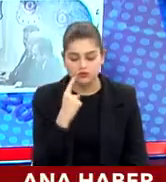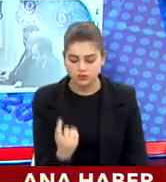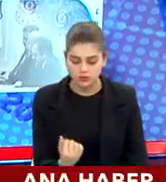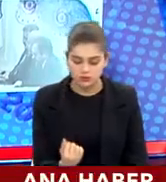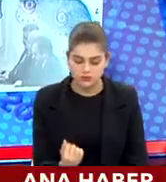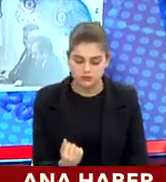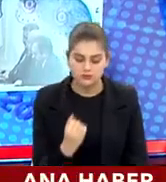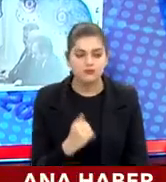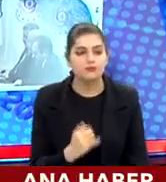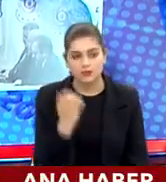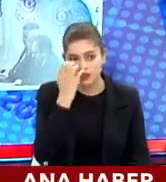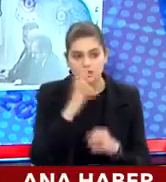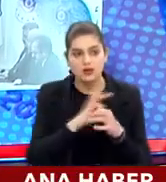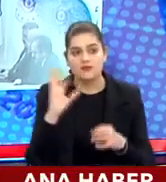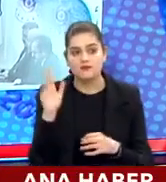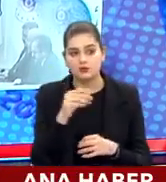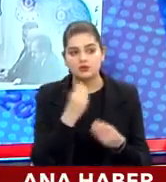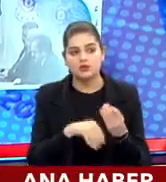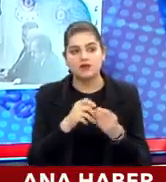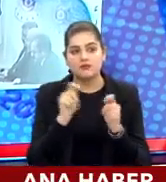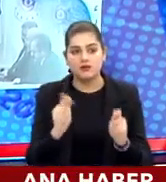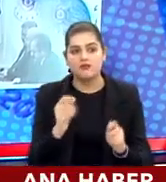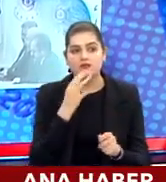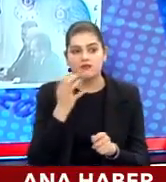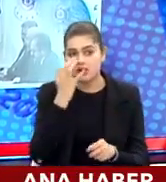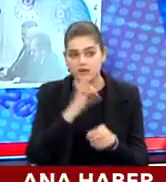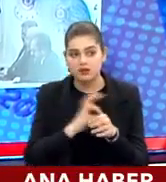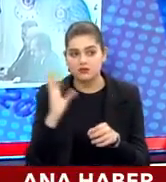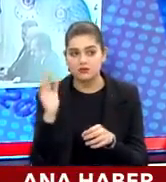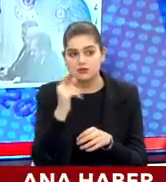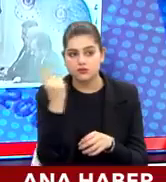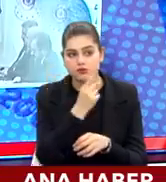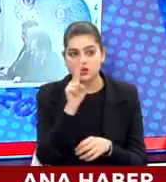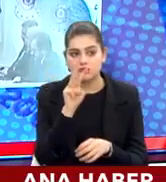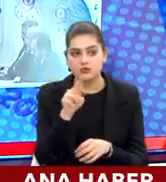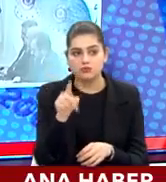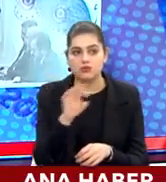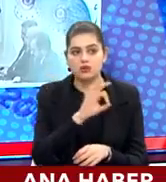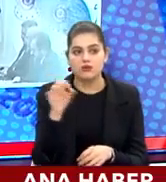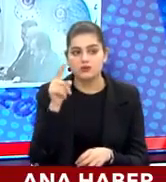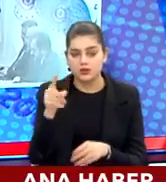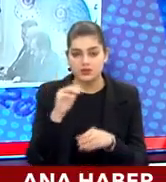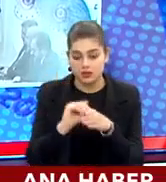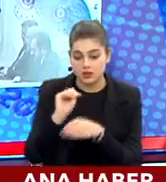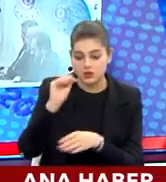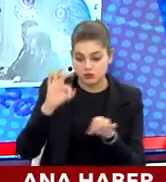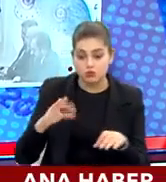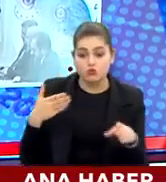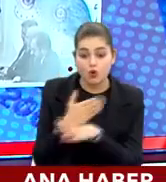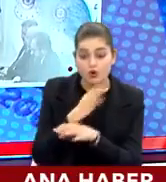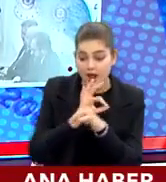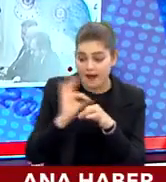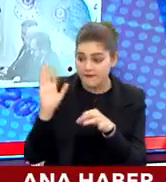bakınız beklenen enflasyon oranına göre zam yapmayın beklenen enflasyon oranı % 23 Çünkü o öngörülen Siz yaşanan yaşanmış